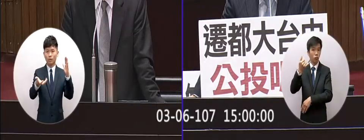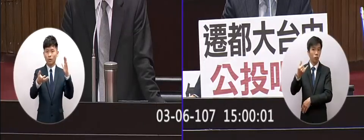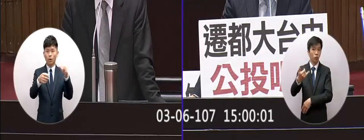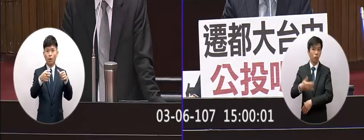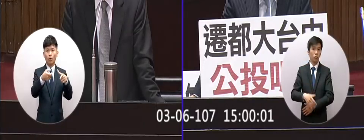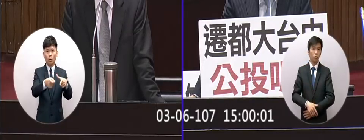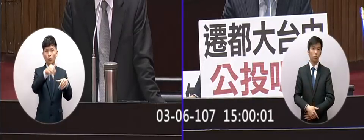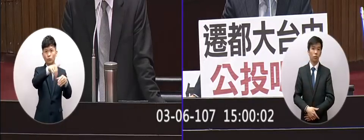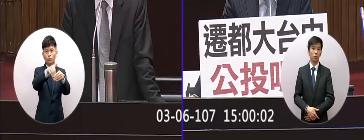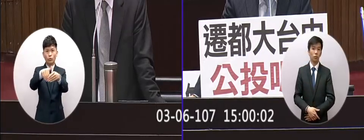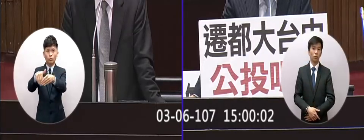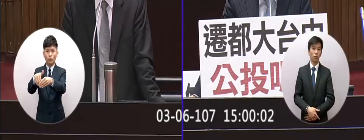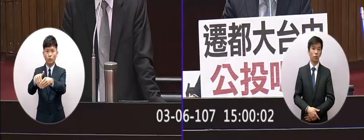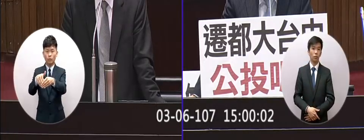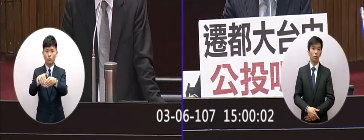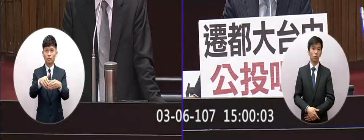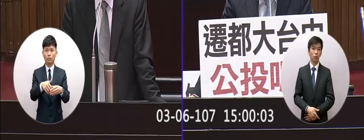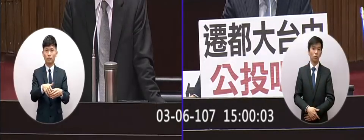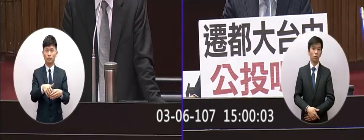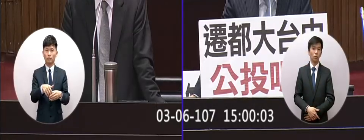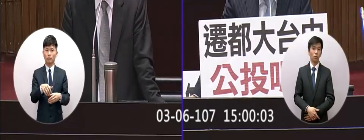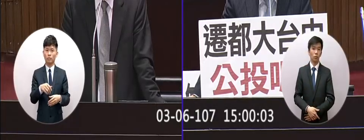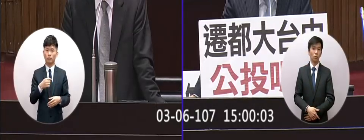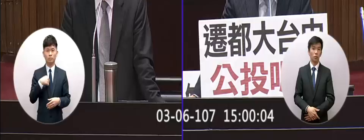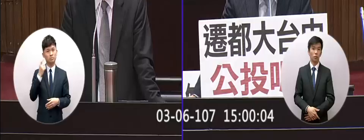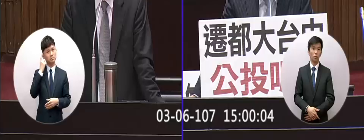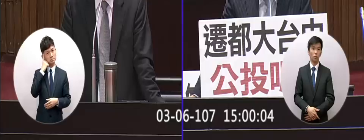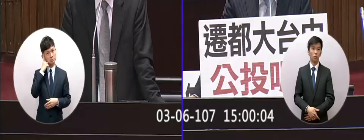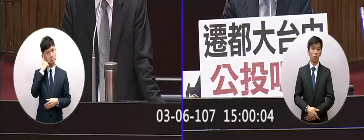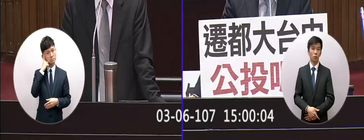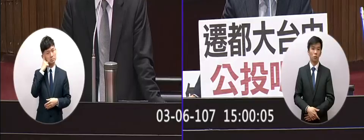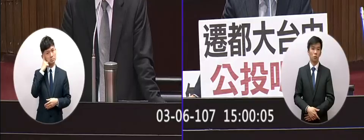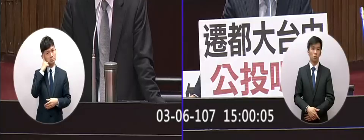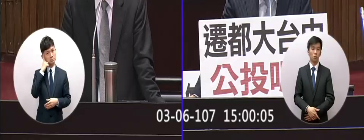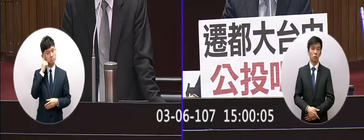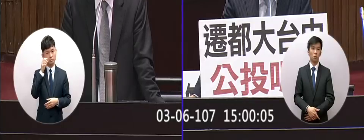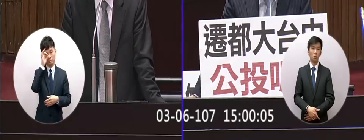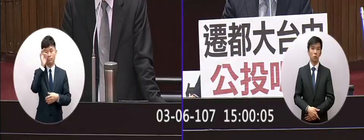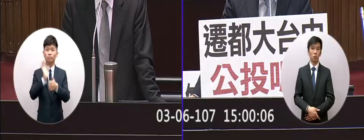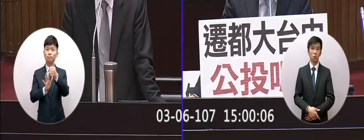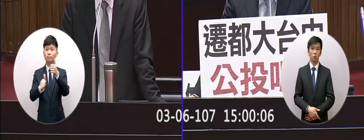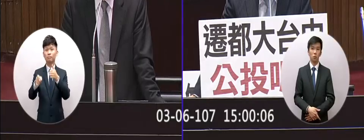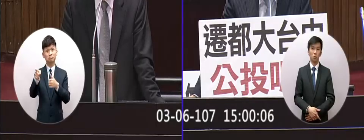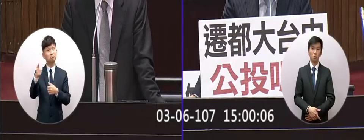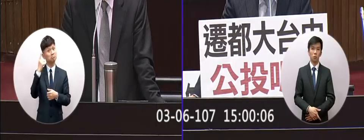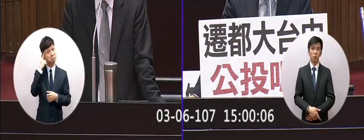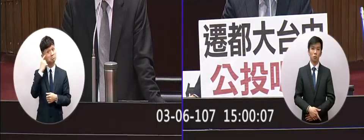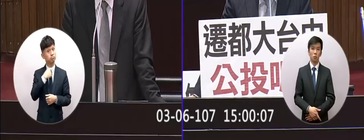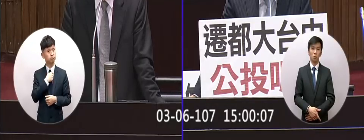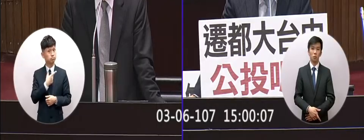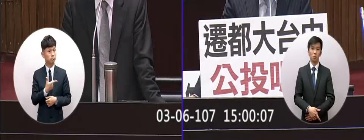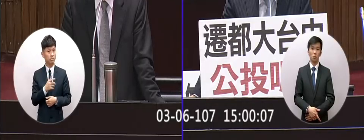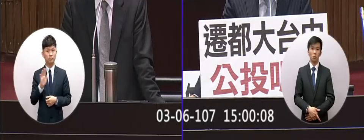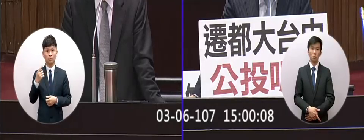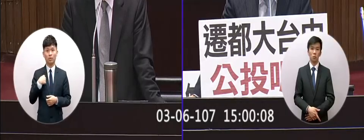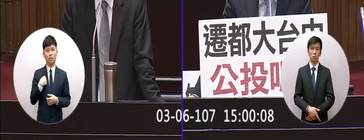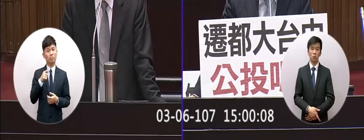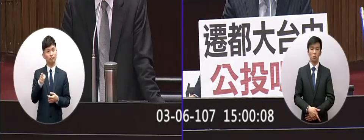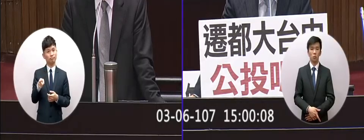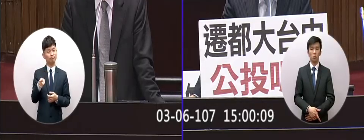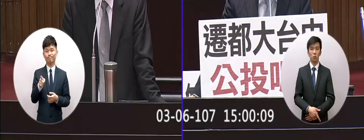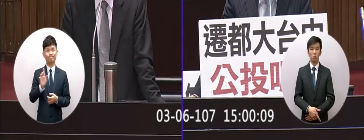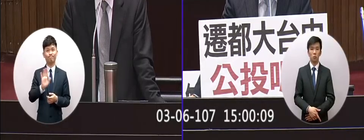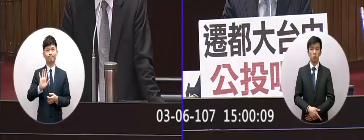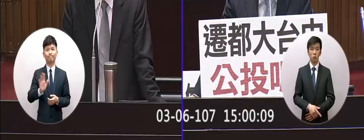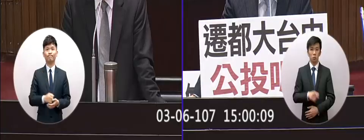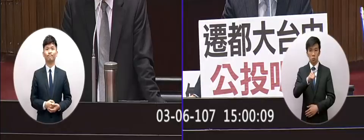迁都大台中的公投，我想这个看委员呢，委员的意思，但是我可能不会采取这个方式。